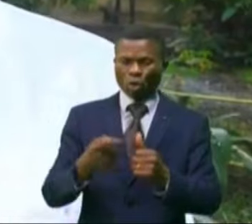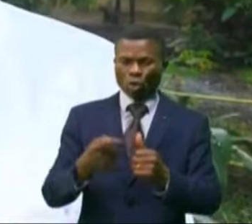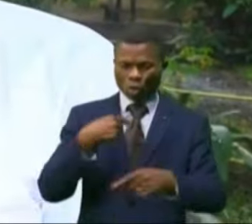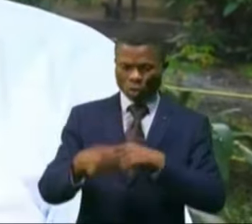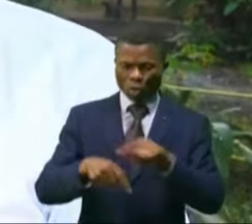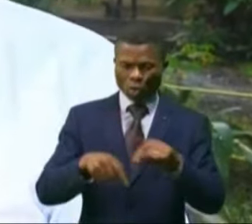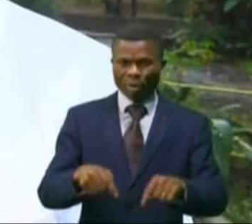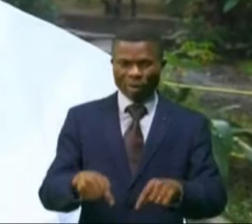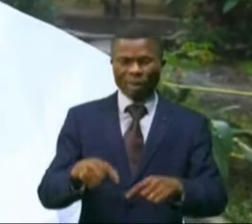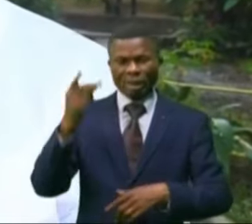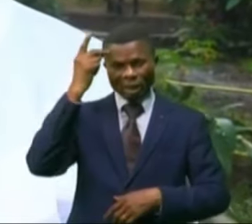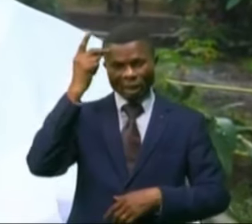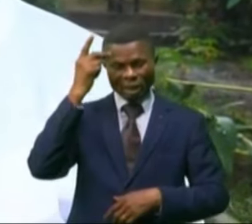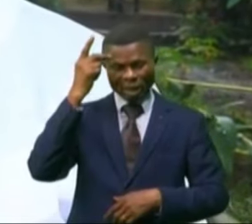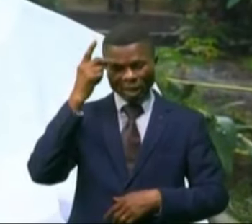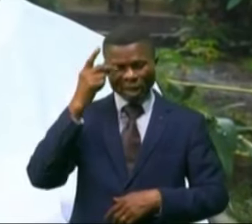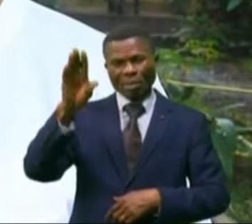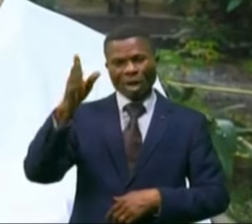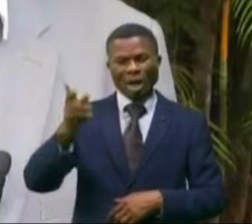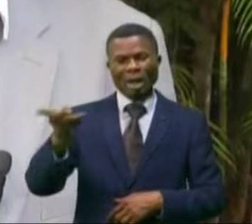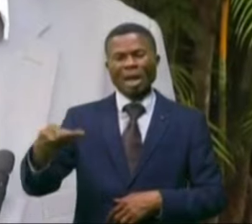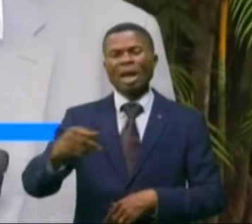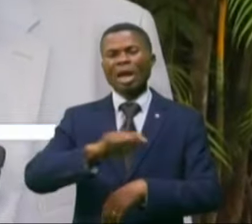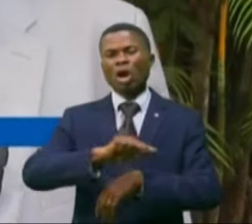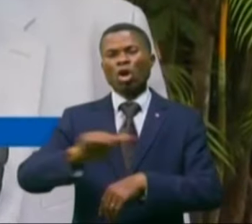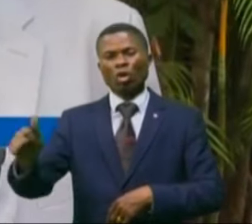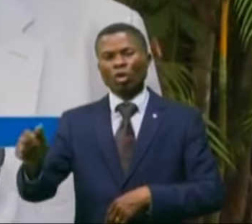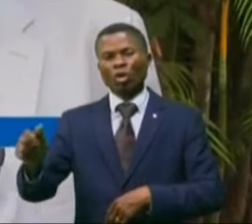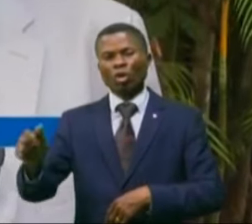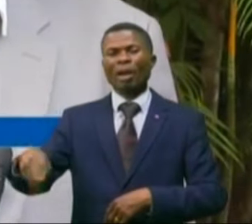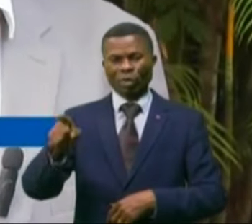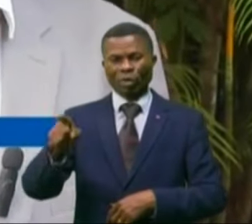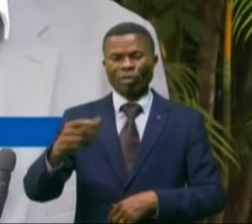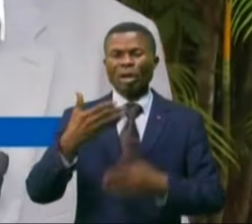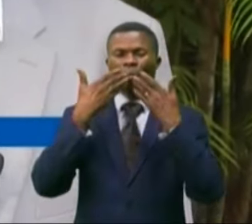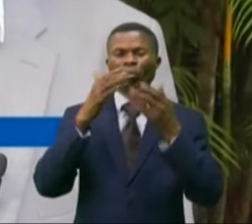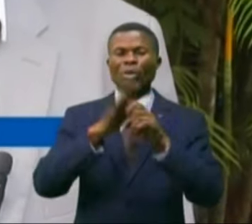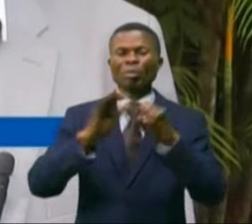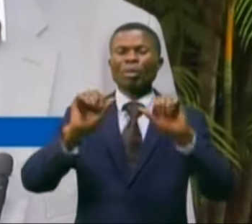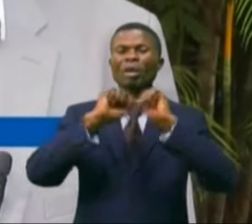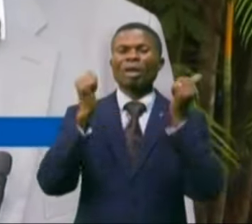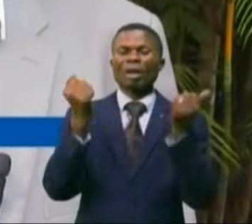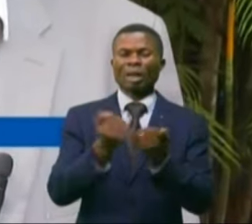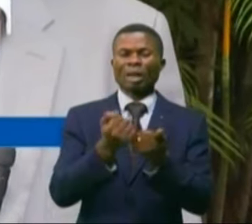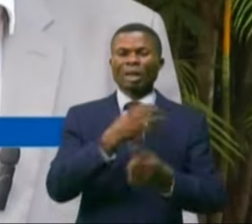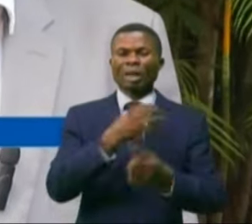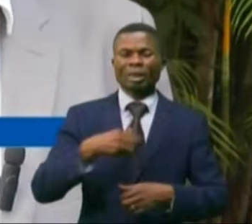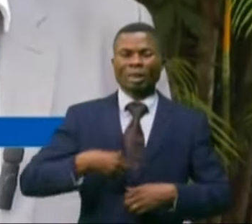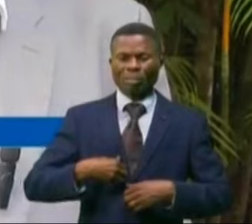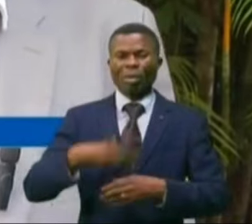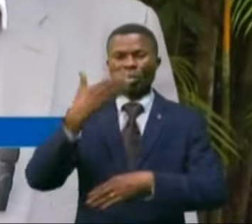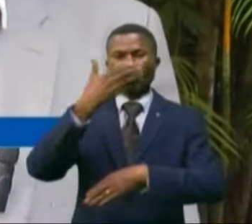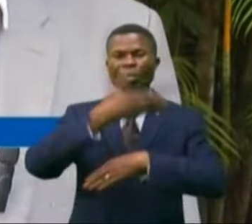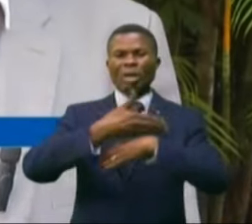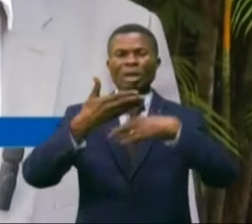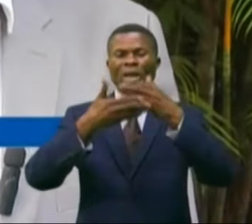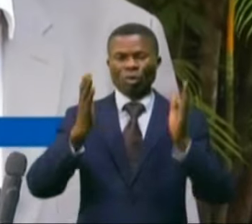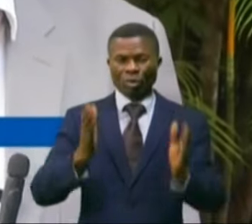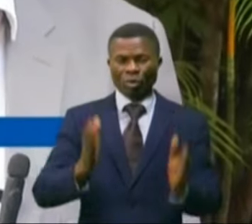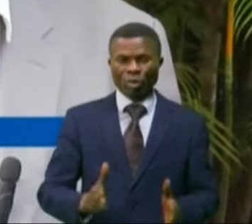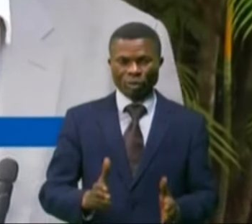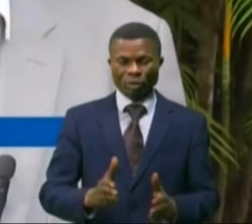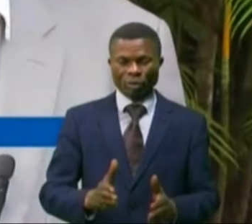puis d'aller dans d'autres institutions. Je dois vraiment remercier l'association des femmes architectes. J'espère que